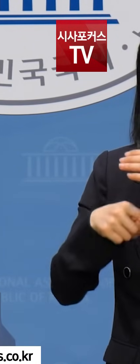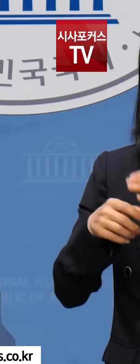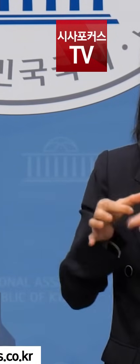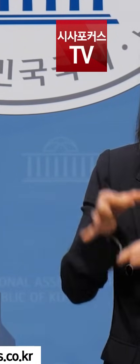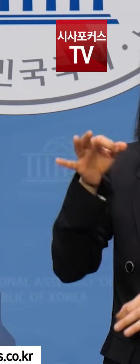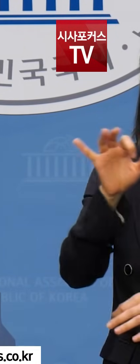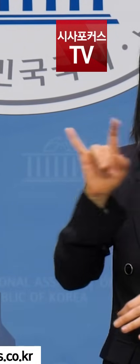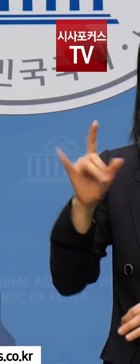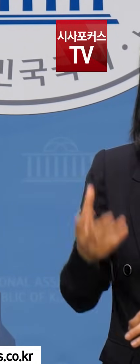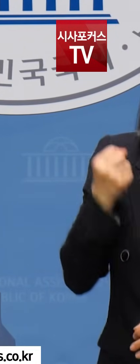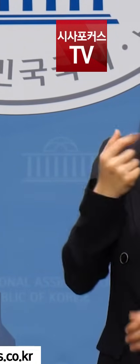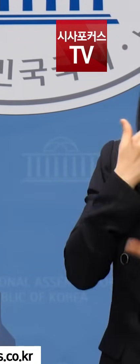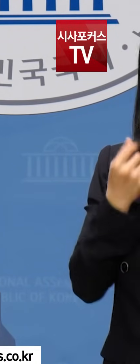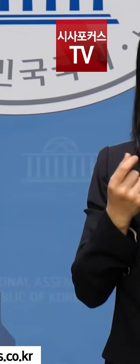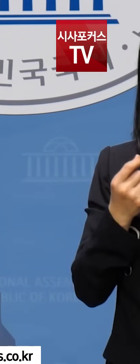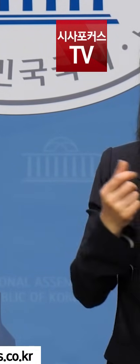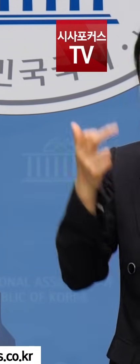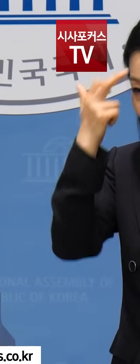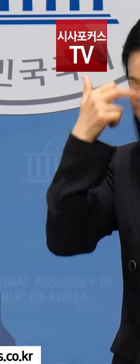격으로